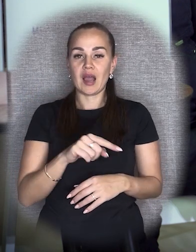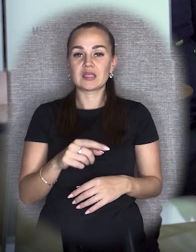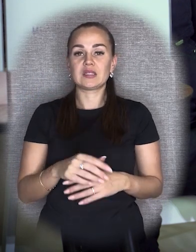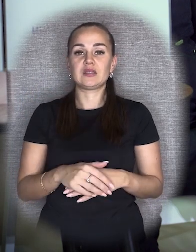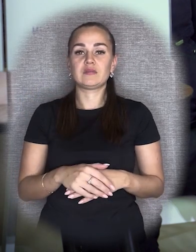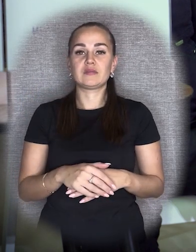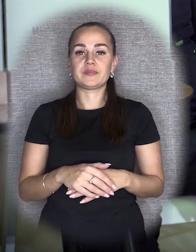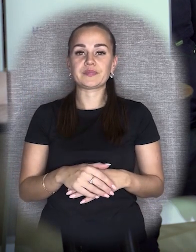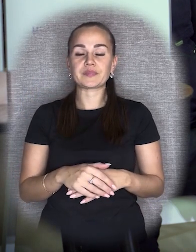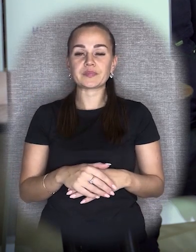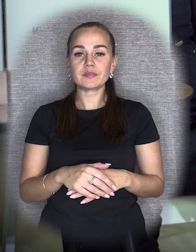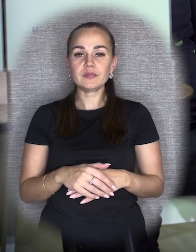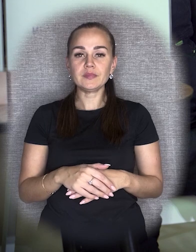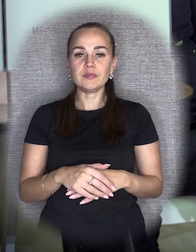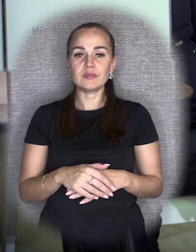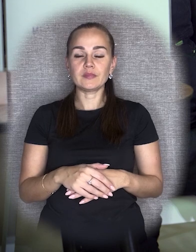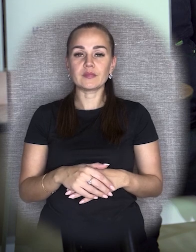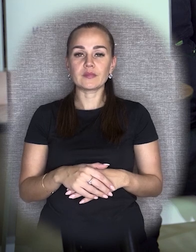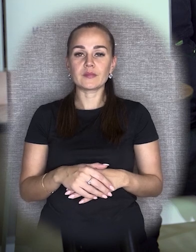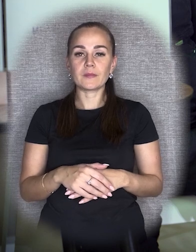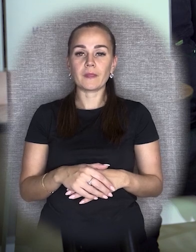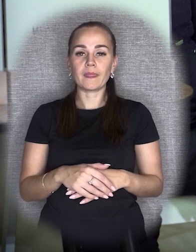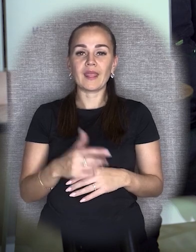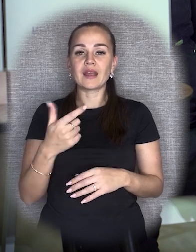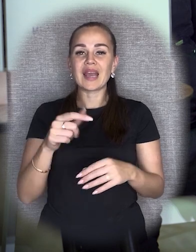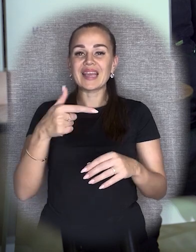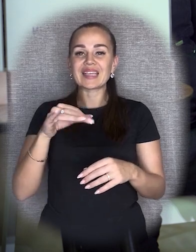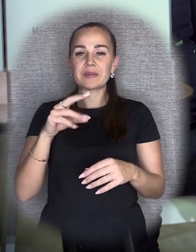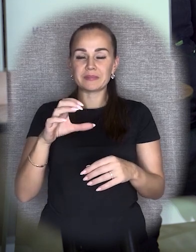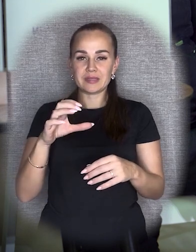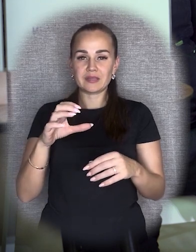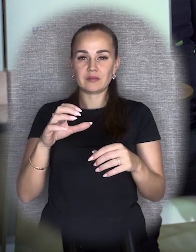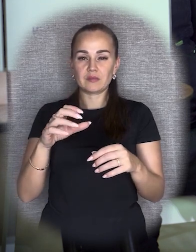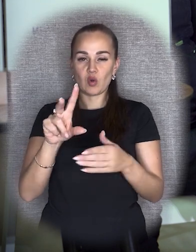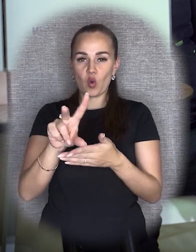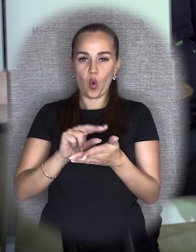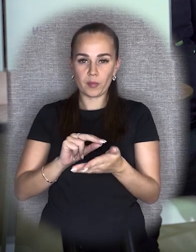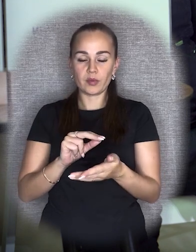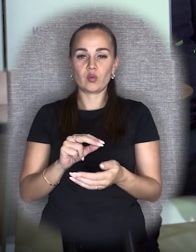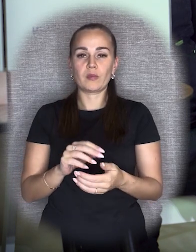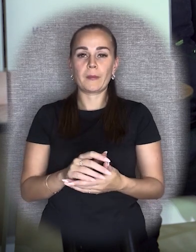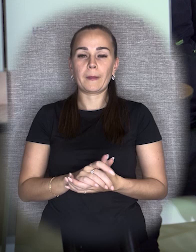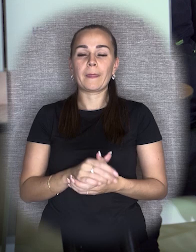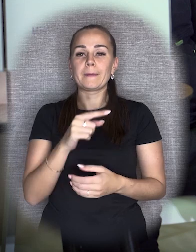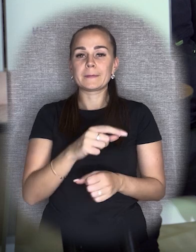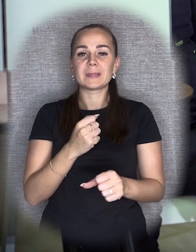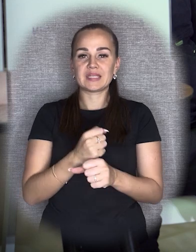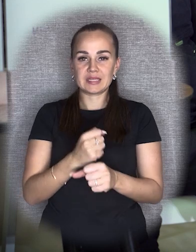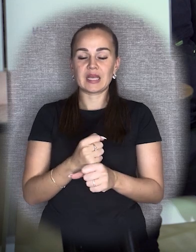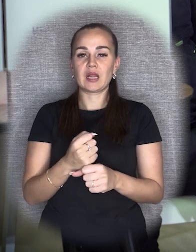сняли с этих гипсовых копий повторную копию,